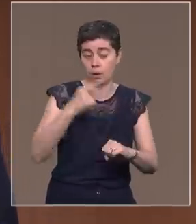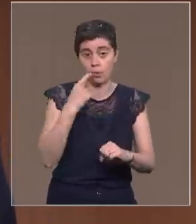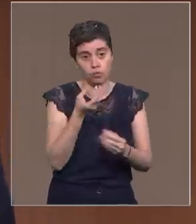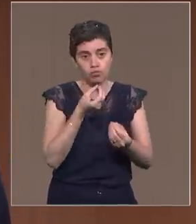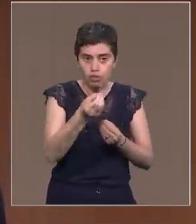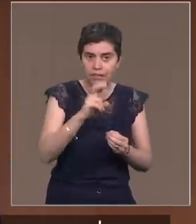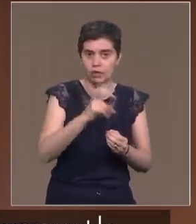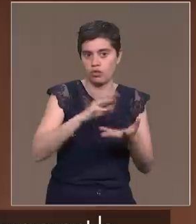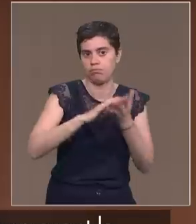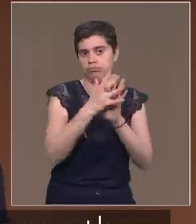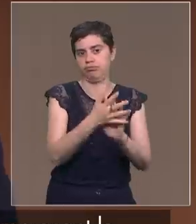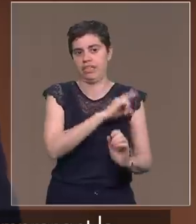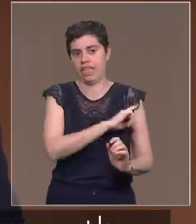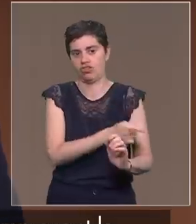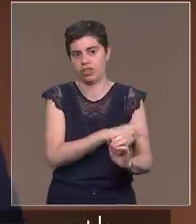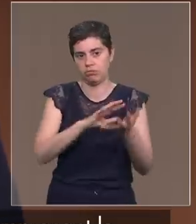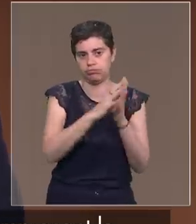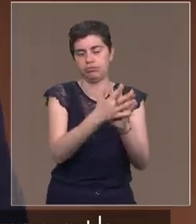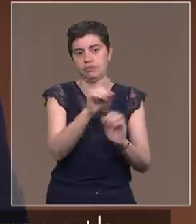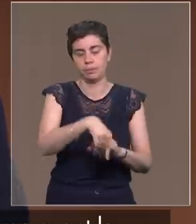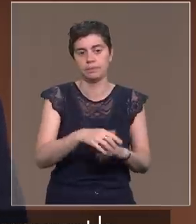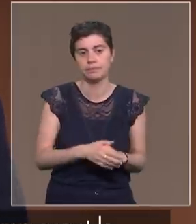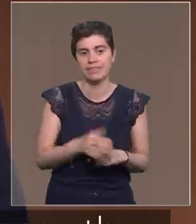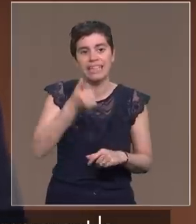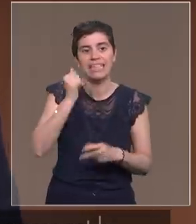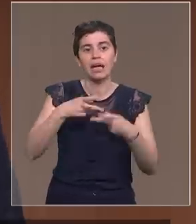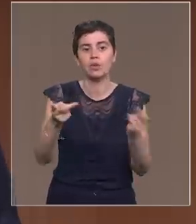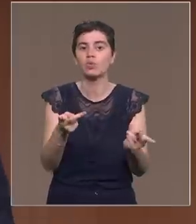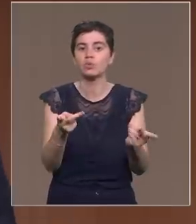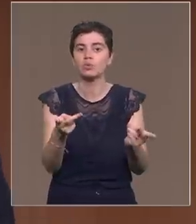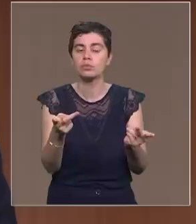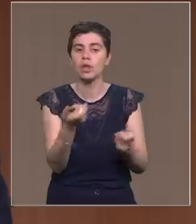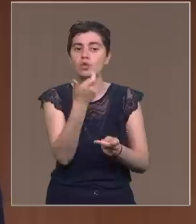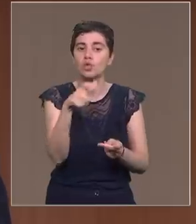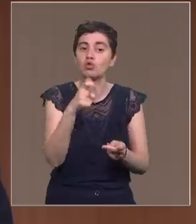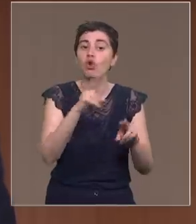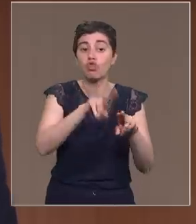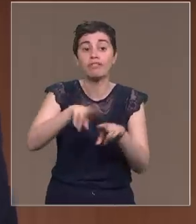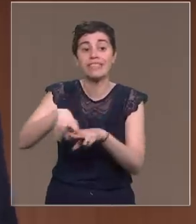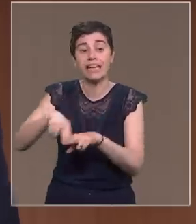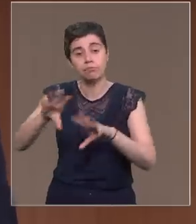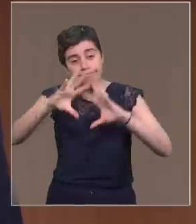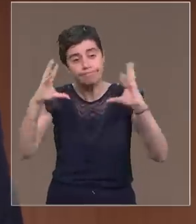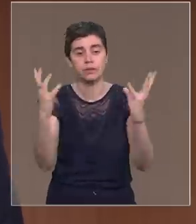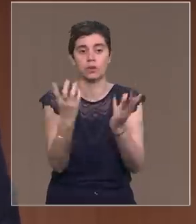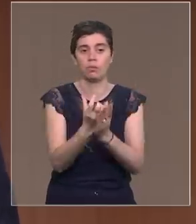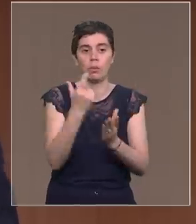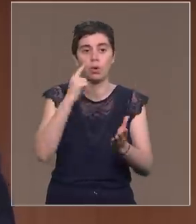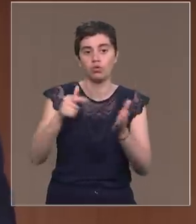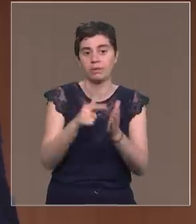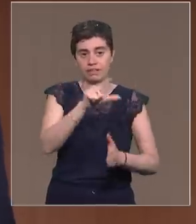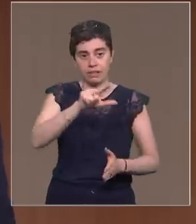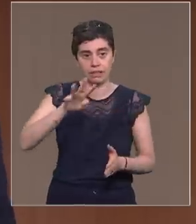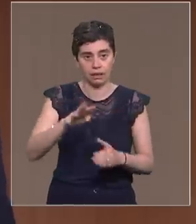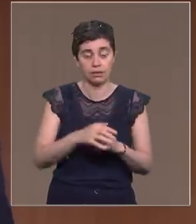transformation écologique et énergétique. Il a été annoncé hier plus de 200 chantiers globaux en 2024.